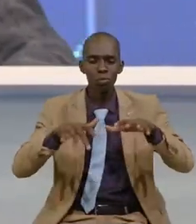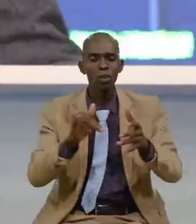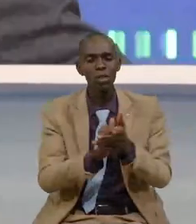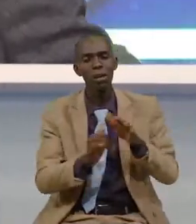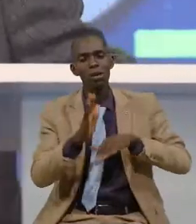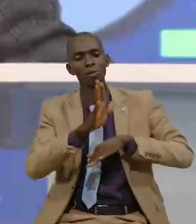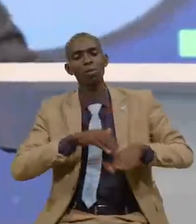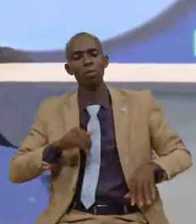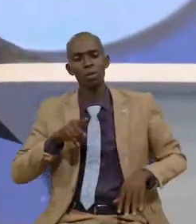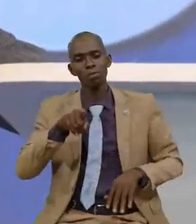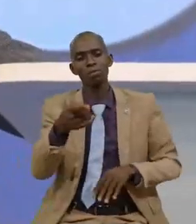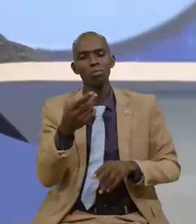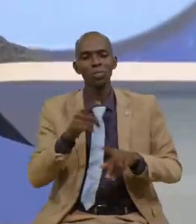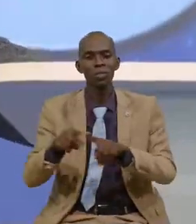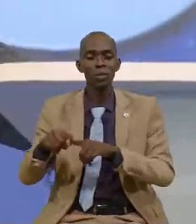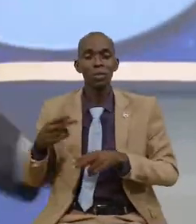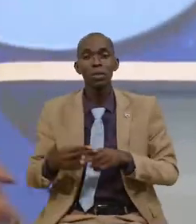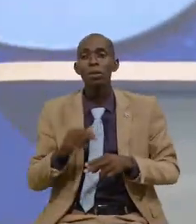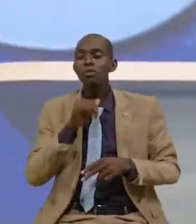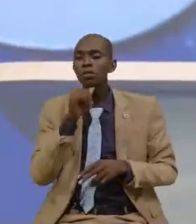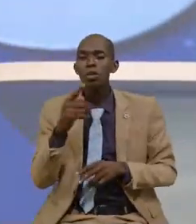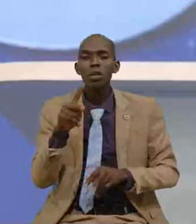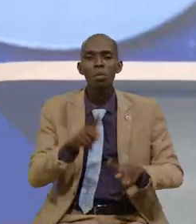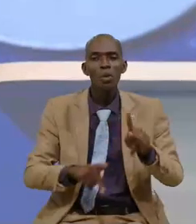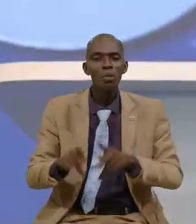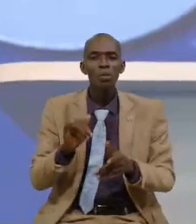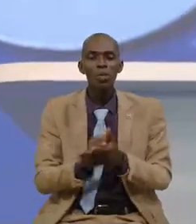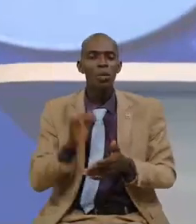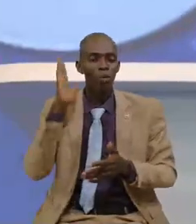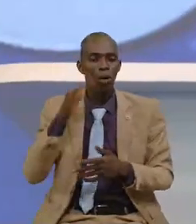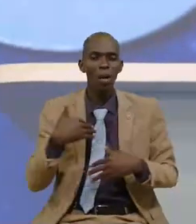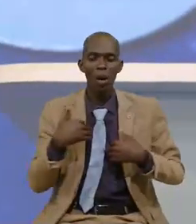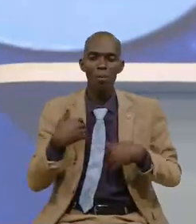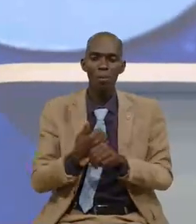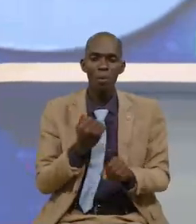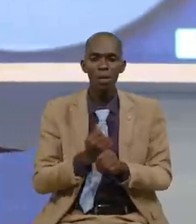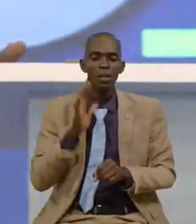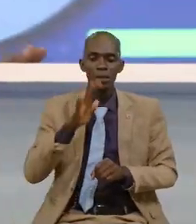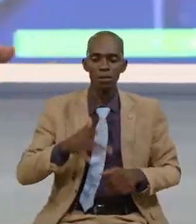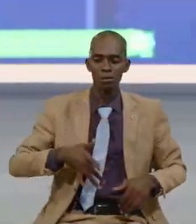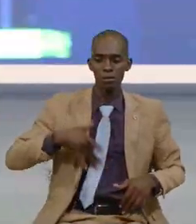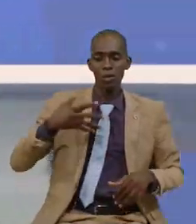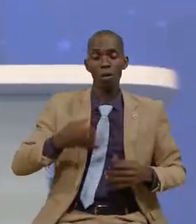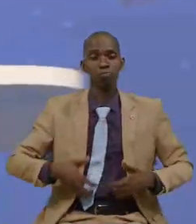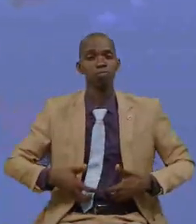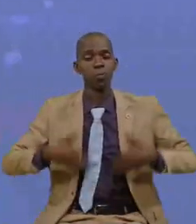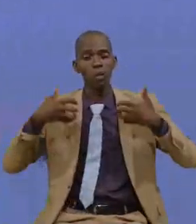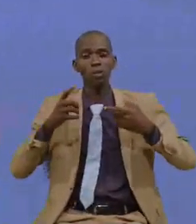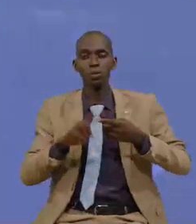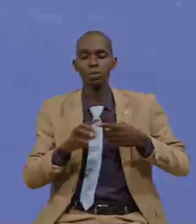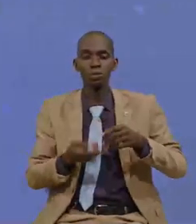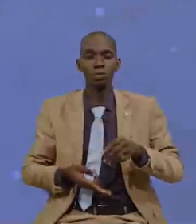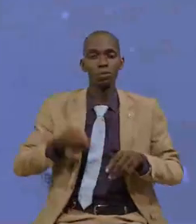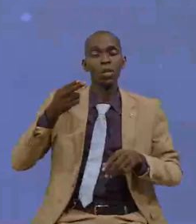et il ne dit rien à ces gens qui le surnommaient, et il ne disait rien ou ces gens qui vont exagérer